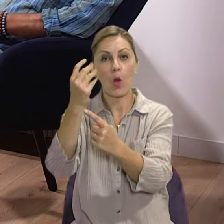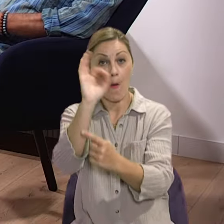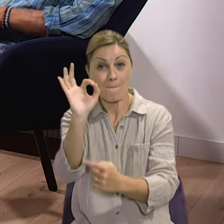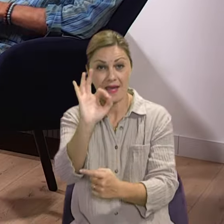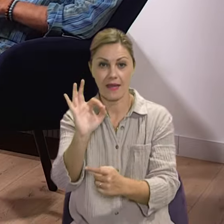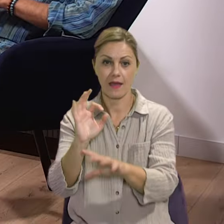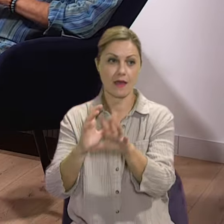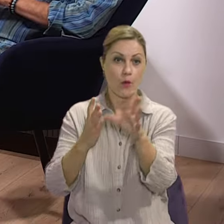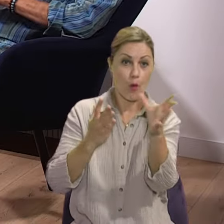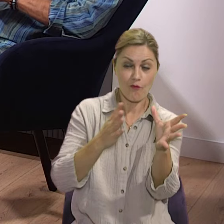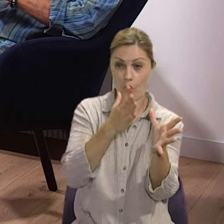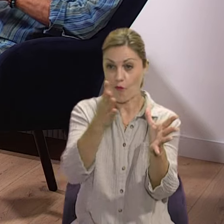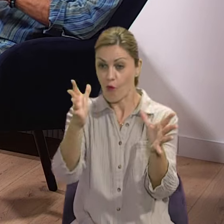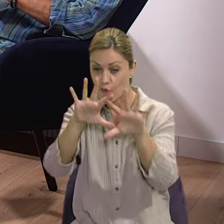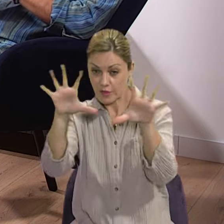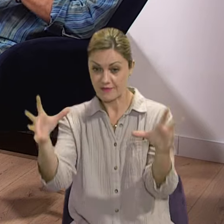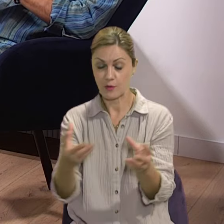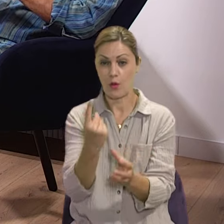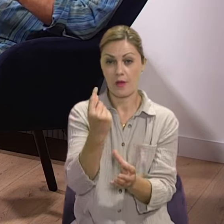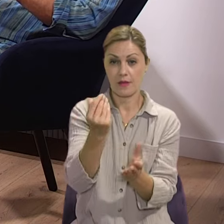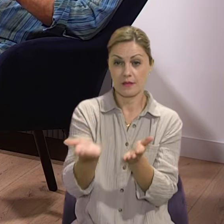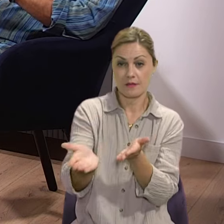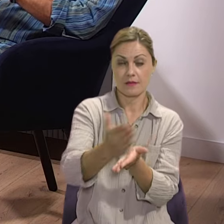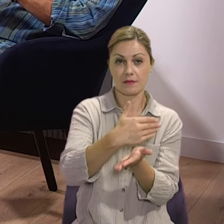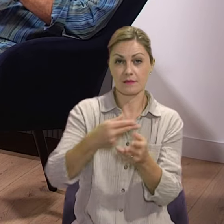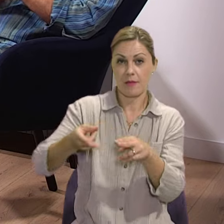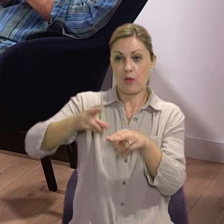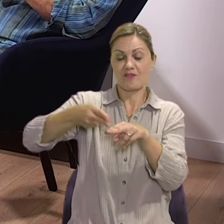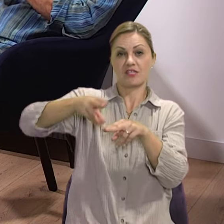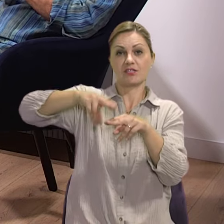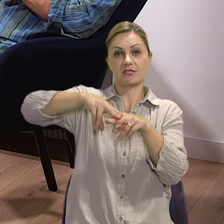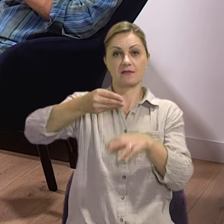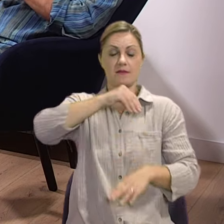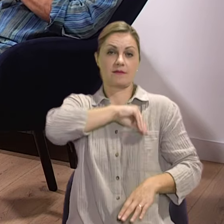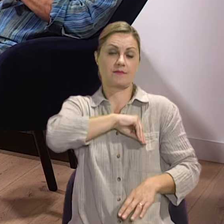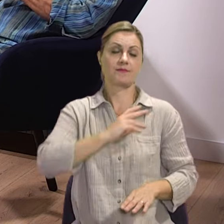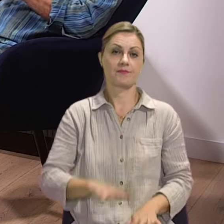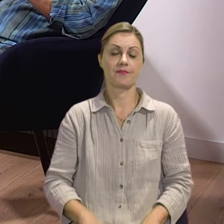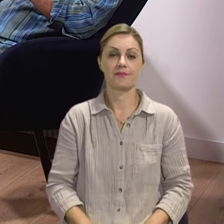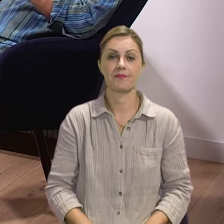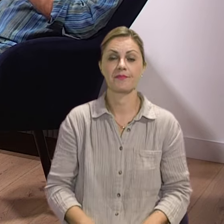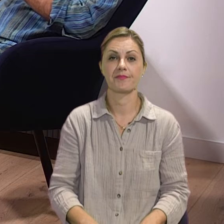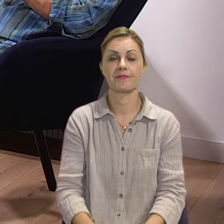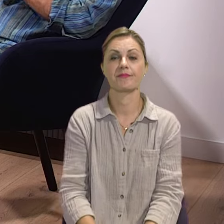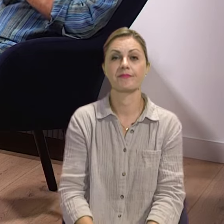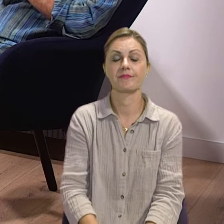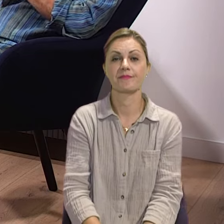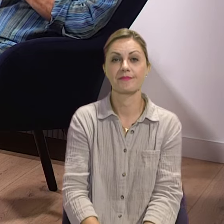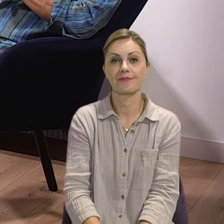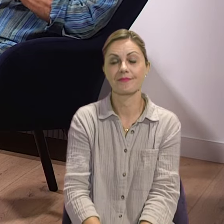poslu zapravo i biva. Da, da. Vaše kolege gostuju da, sa strane da, i rade da. I dirigiraju.